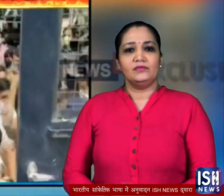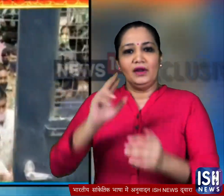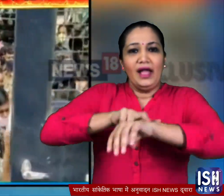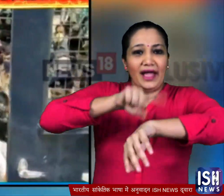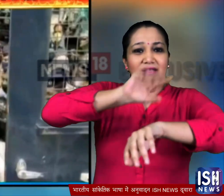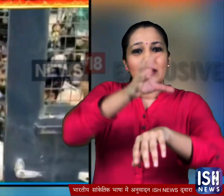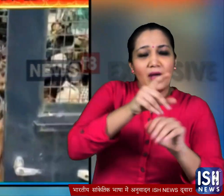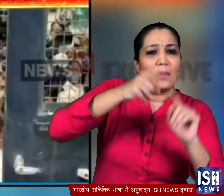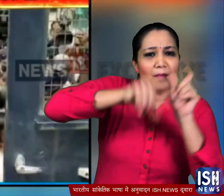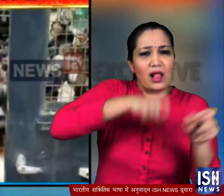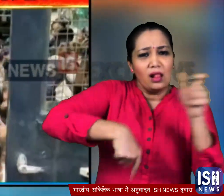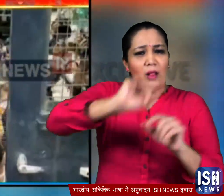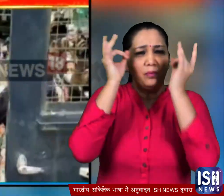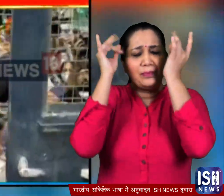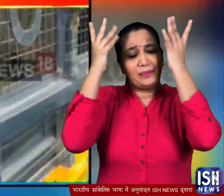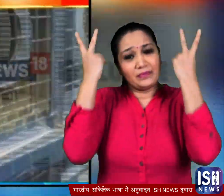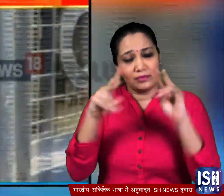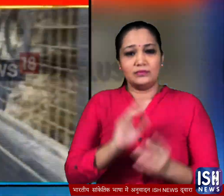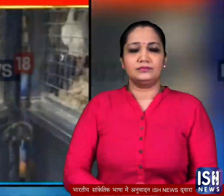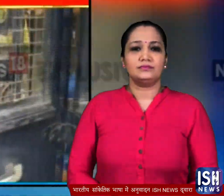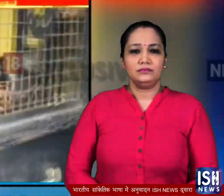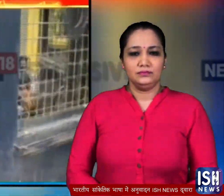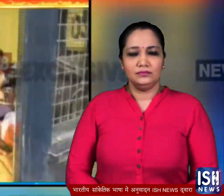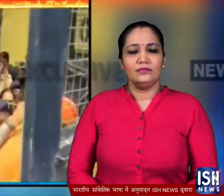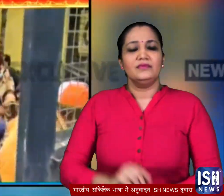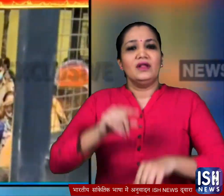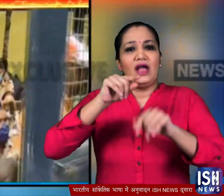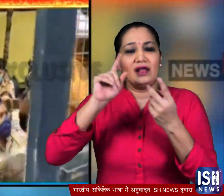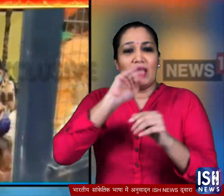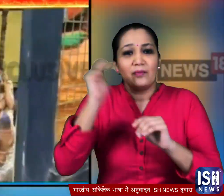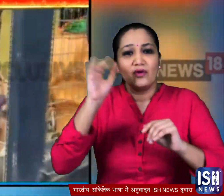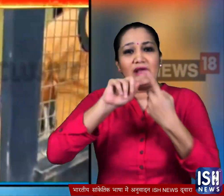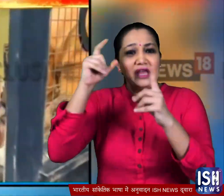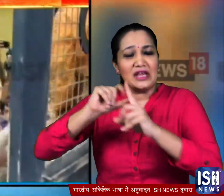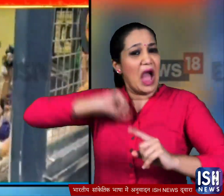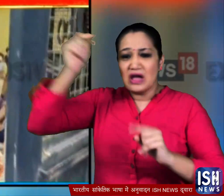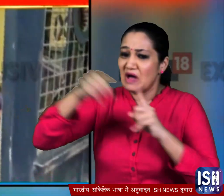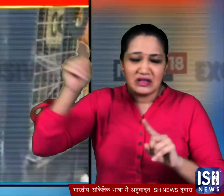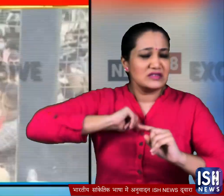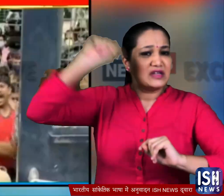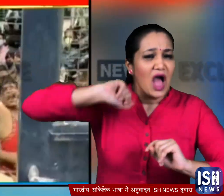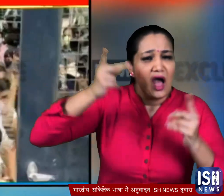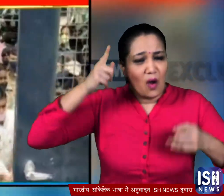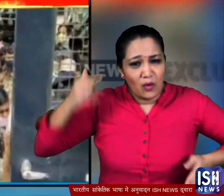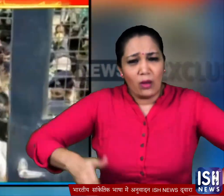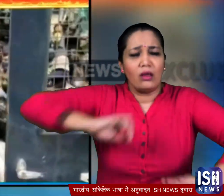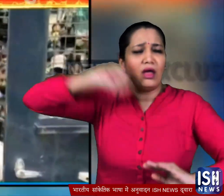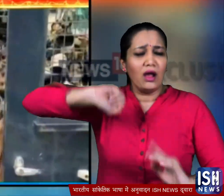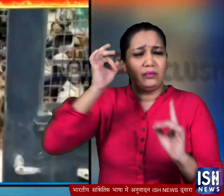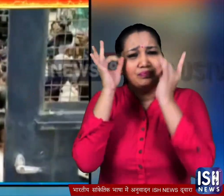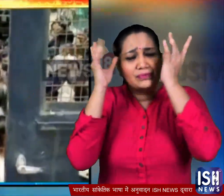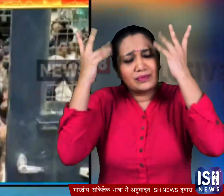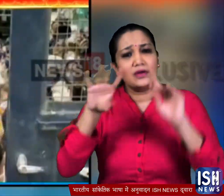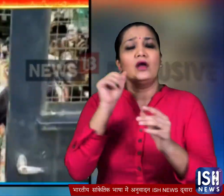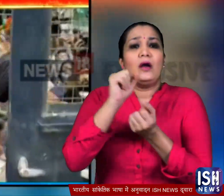एनसीपी कार्यकर्ताओं का पारा 7वें आसमान पर पहुंच गया। उन्होंने नागपुर में ईडी की कार्रवाई के विरोध में सड़क पर जंग छेड़ दी। ये लोग इतने गुस्से में थे